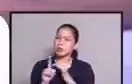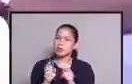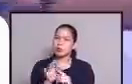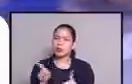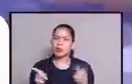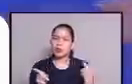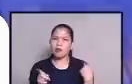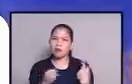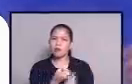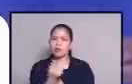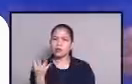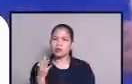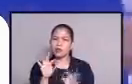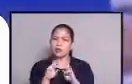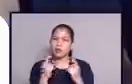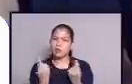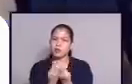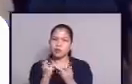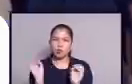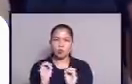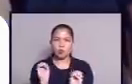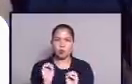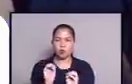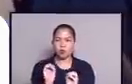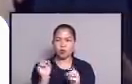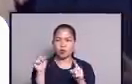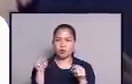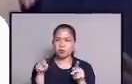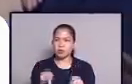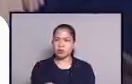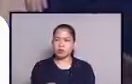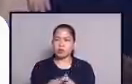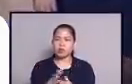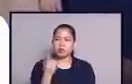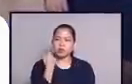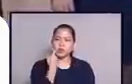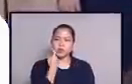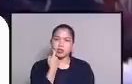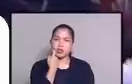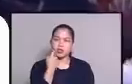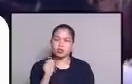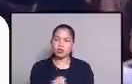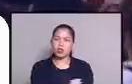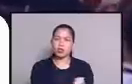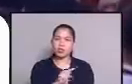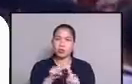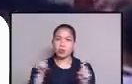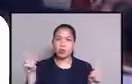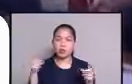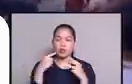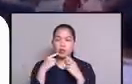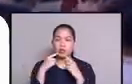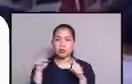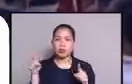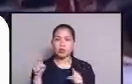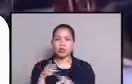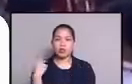yung ilan talaga sa kanyang pamilya, parang wala nga rin pumanik doon sa entablado. Bagamat noong ipinroklama itong